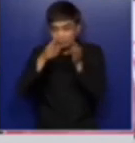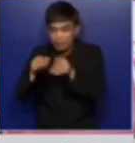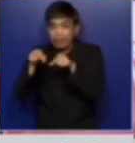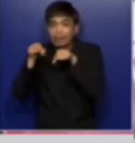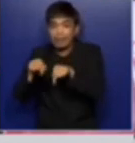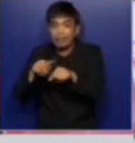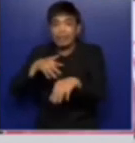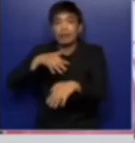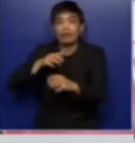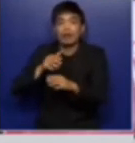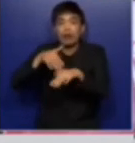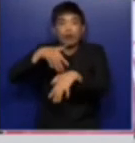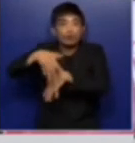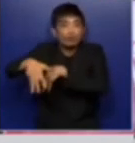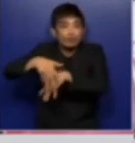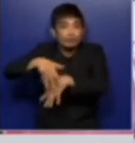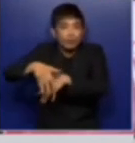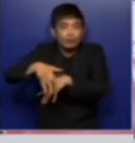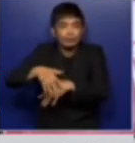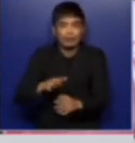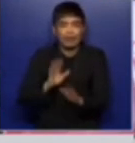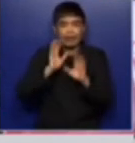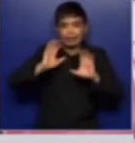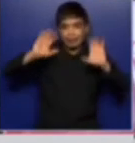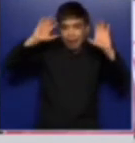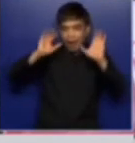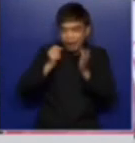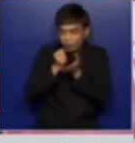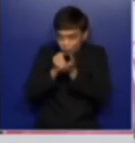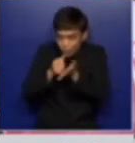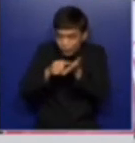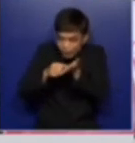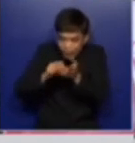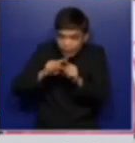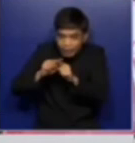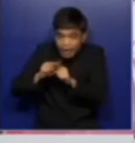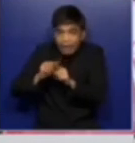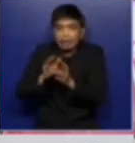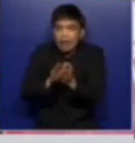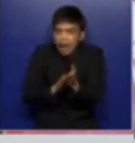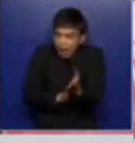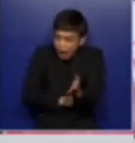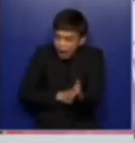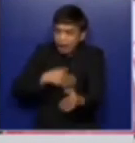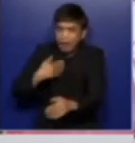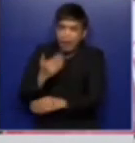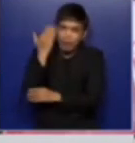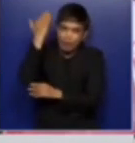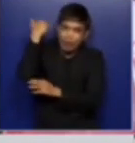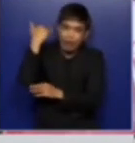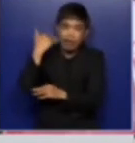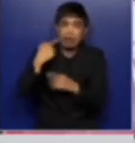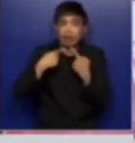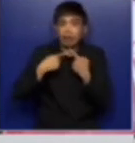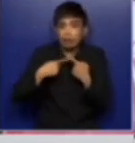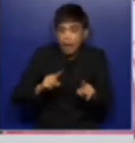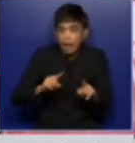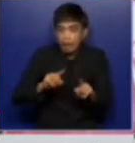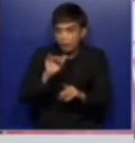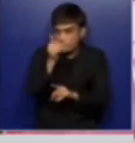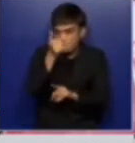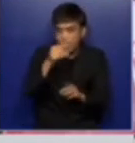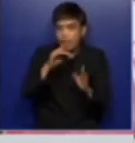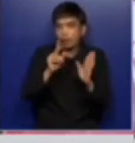ข็งท้องถิ่นมาช้านานมีข้อน่าห่วงว่าอาจขัดรัฐธรรมนูญมาตรา